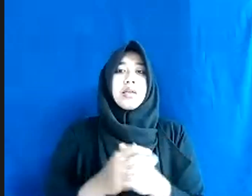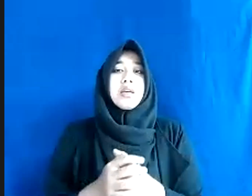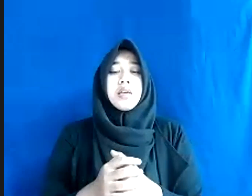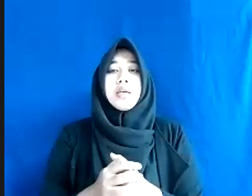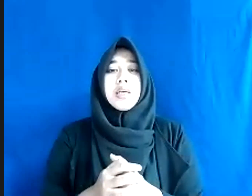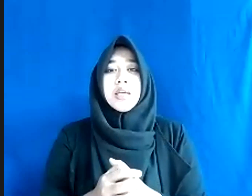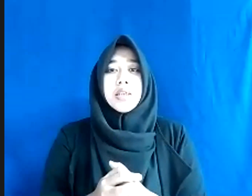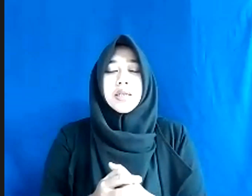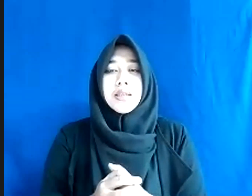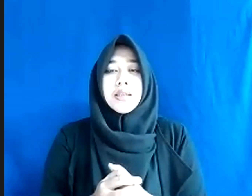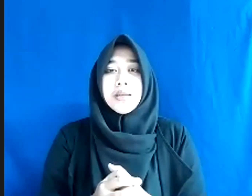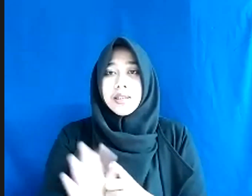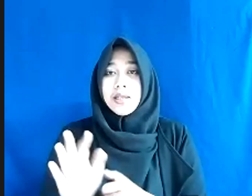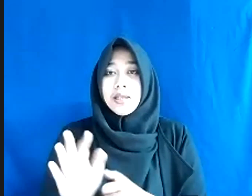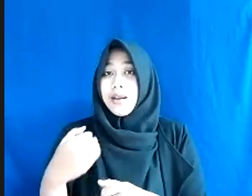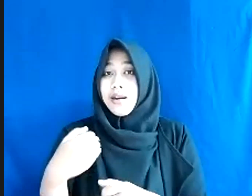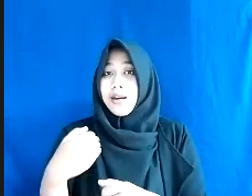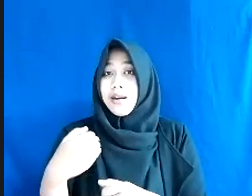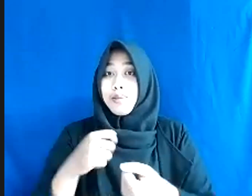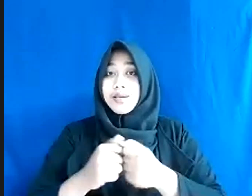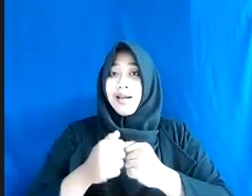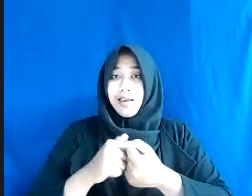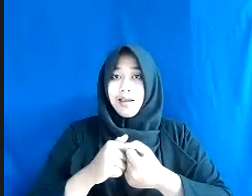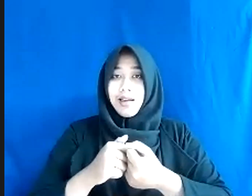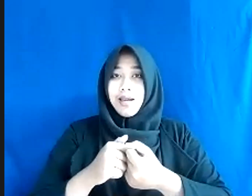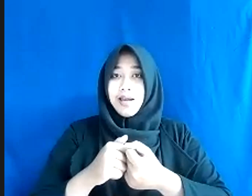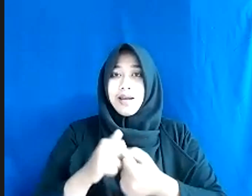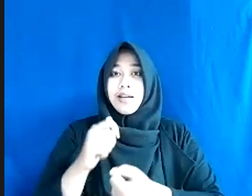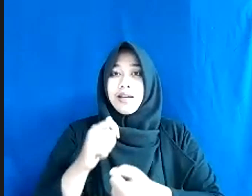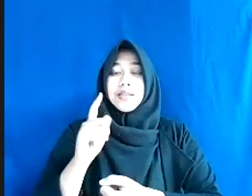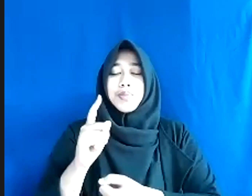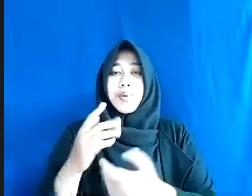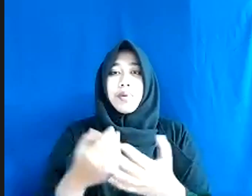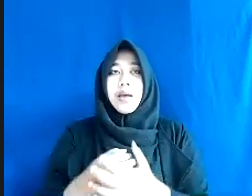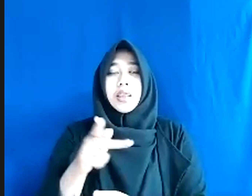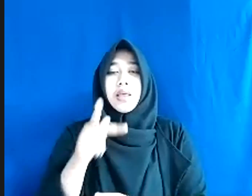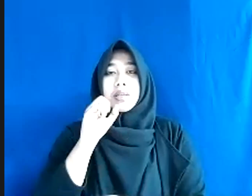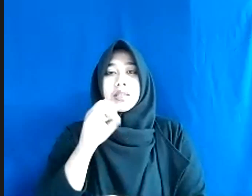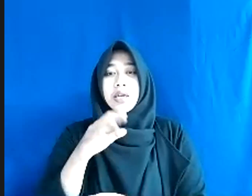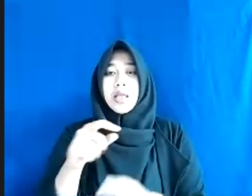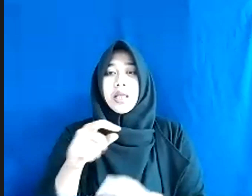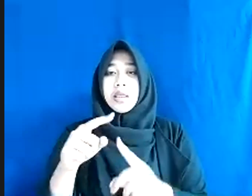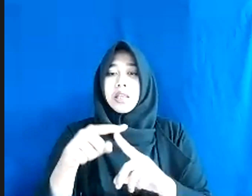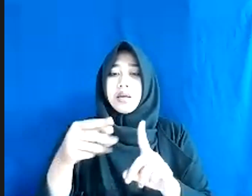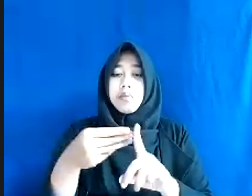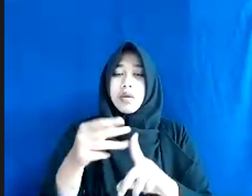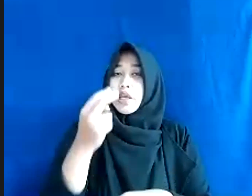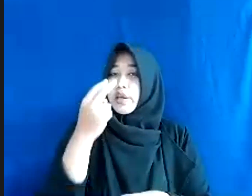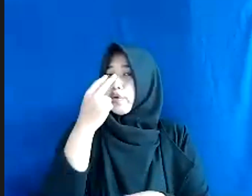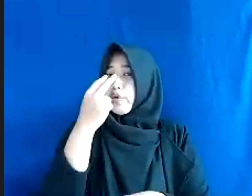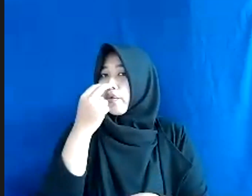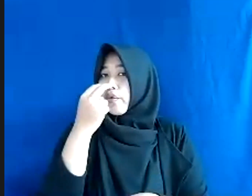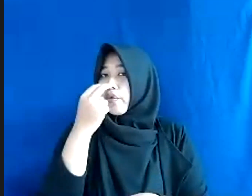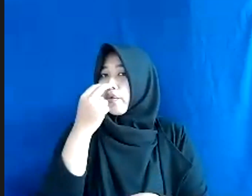karena seperti kita bicara TBC ataupun influenza yang biasa itu kan juga masih tetap aja kita hadapi gitu ya,